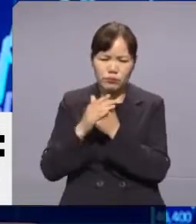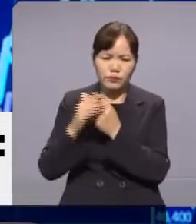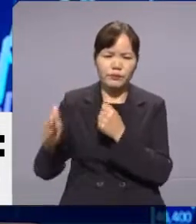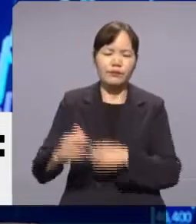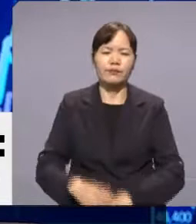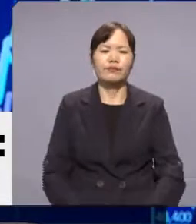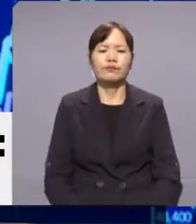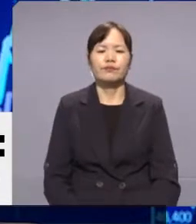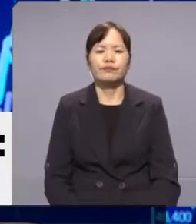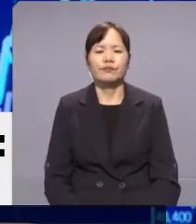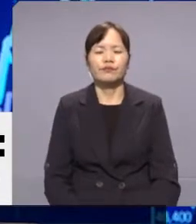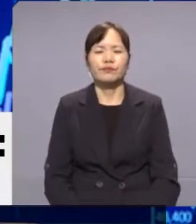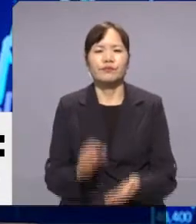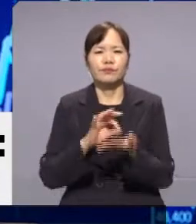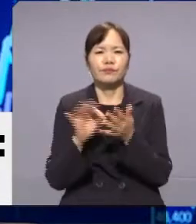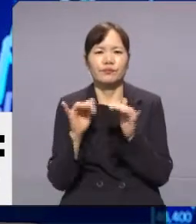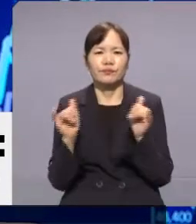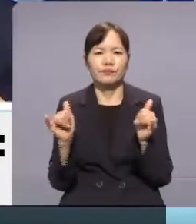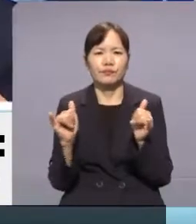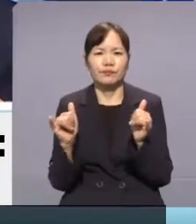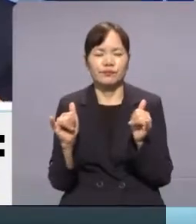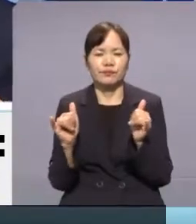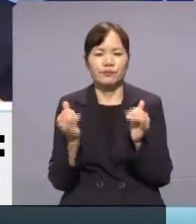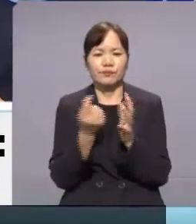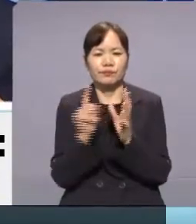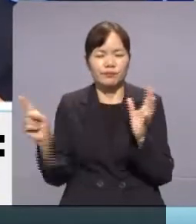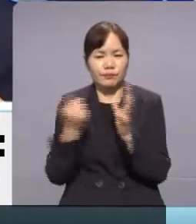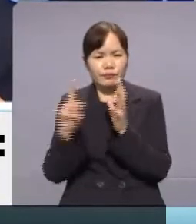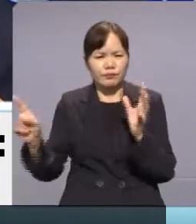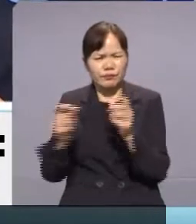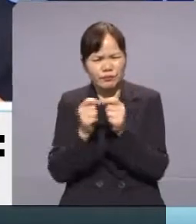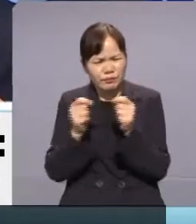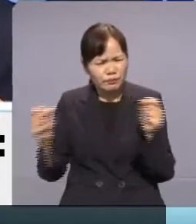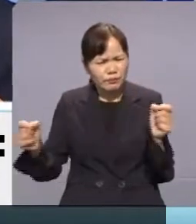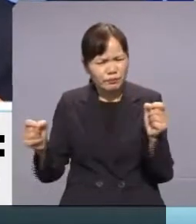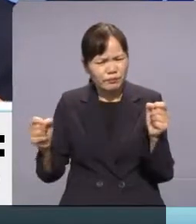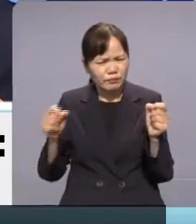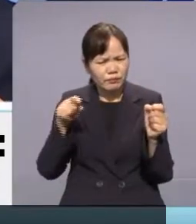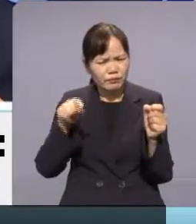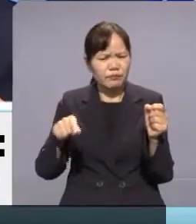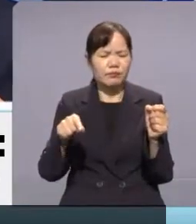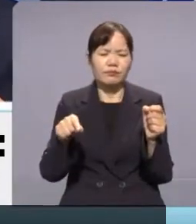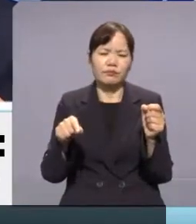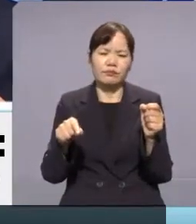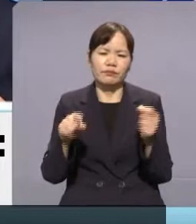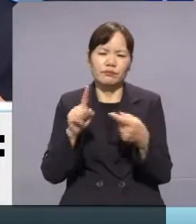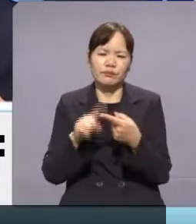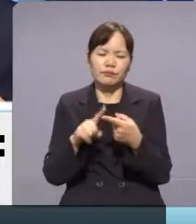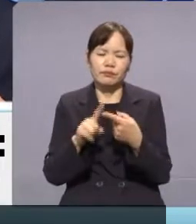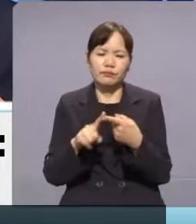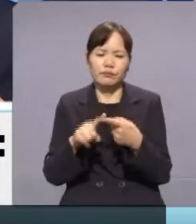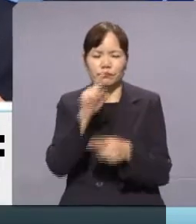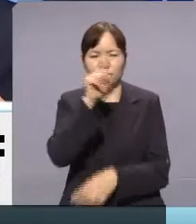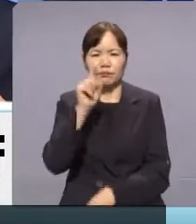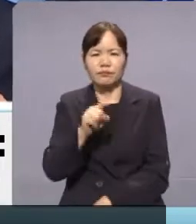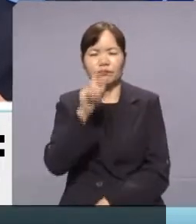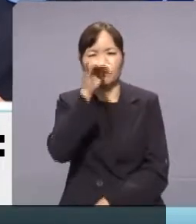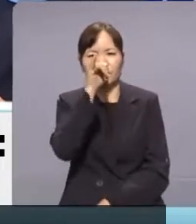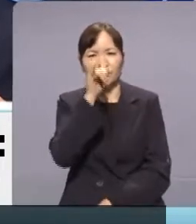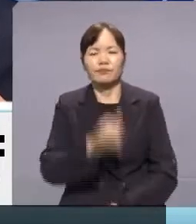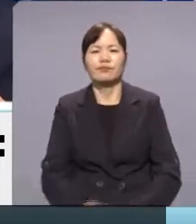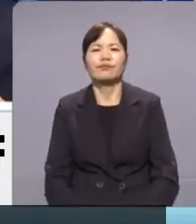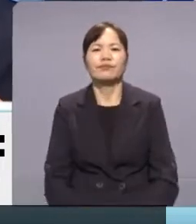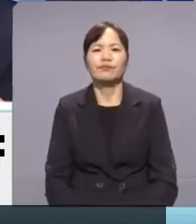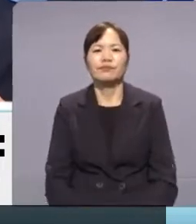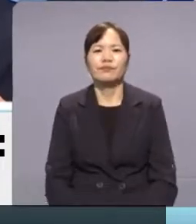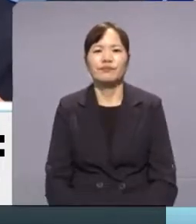때문에 사용자의 뭐 어떤 구조적 이탈이 장기화될 거라는 거는 사실은 좀 그 의문의 여지는 사실은 있으니까요.